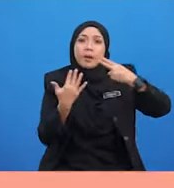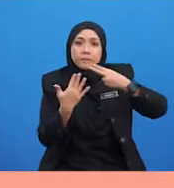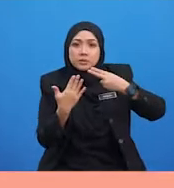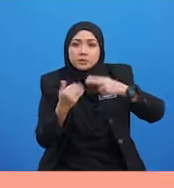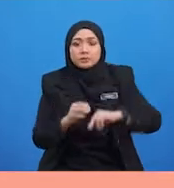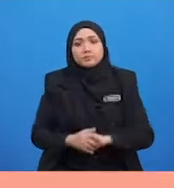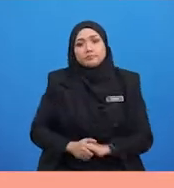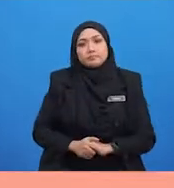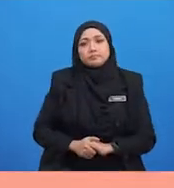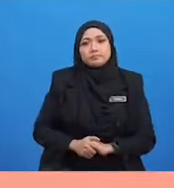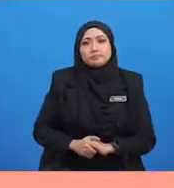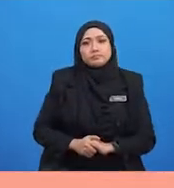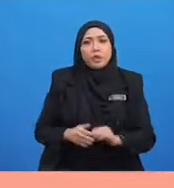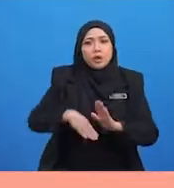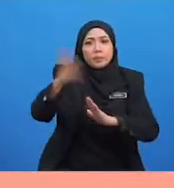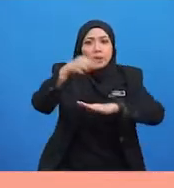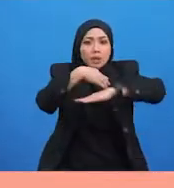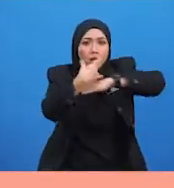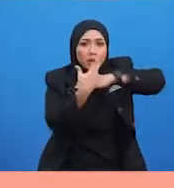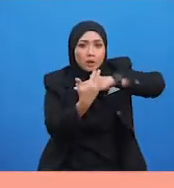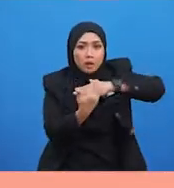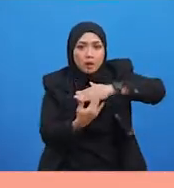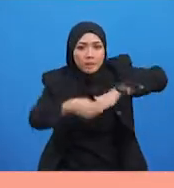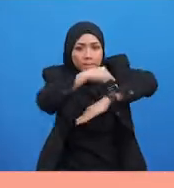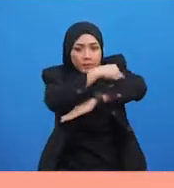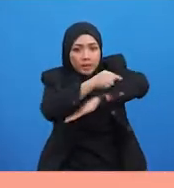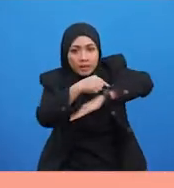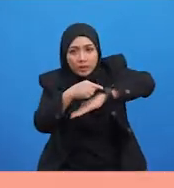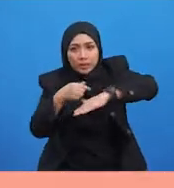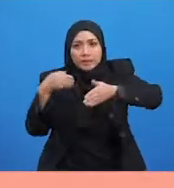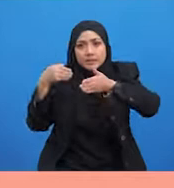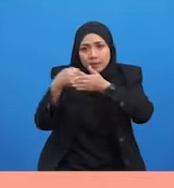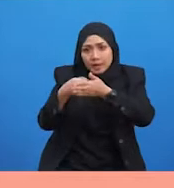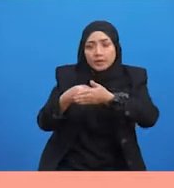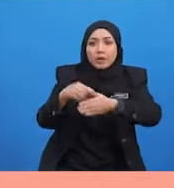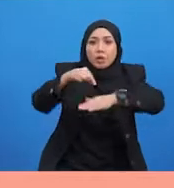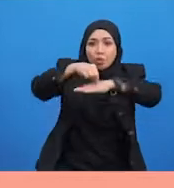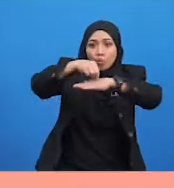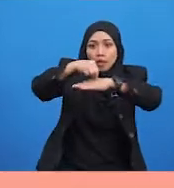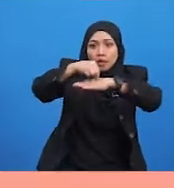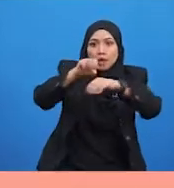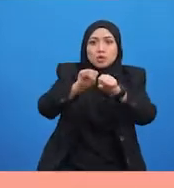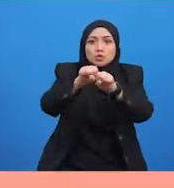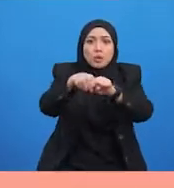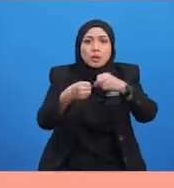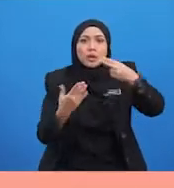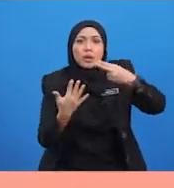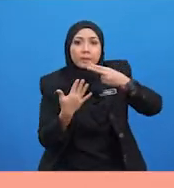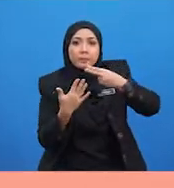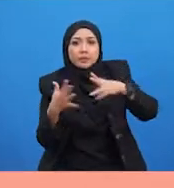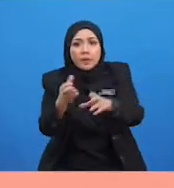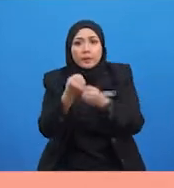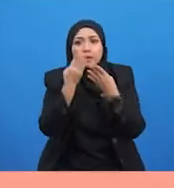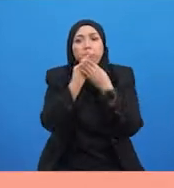Lebih darah akan mengalir berdekatan dengan kulit supaya haba dapat